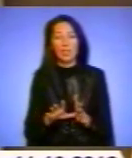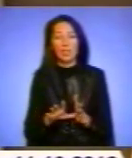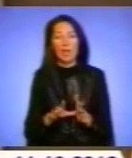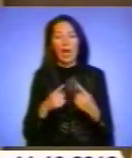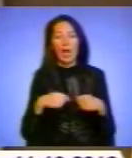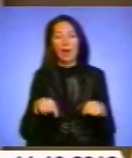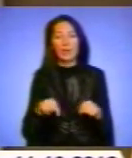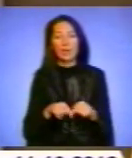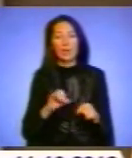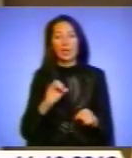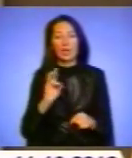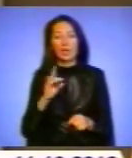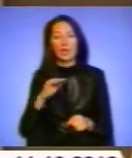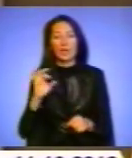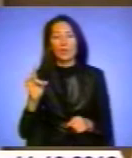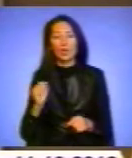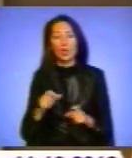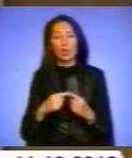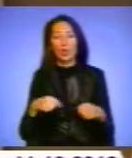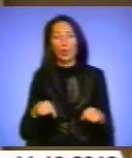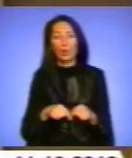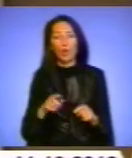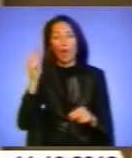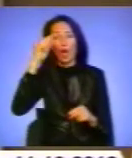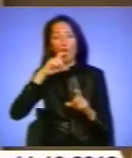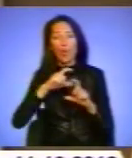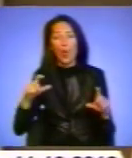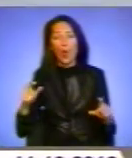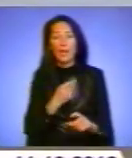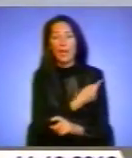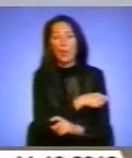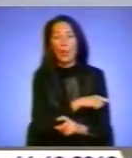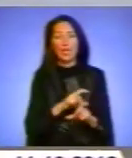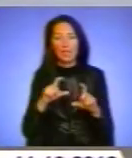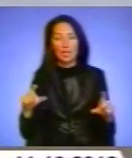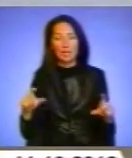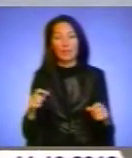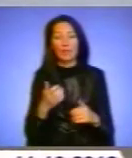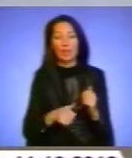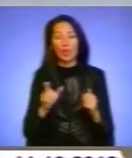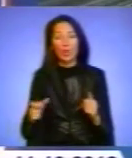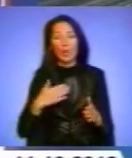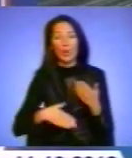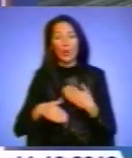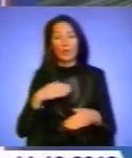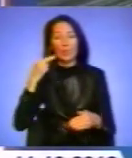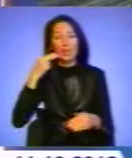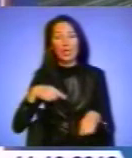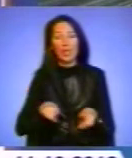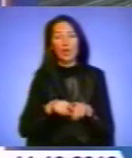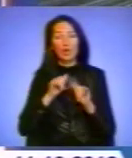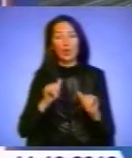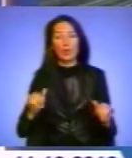об'єкти інфраструктури, школи, больниці. Херсонці порадували президента також